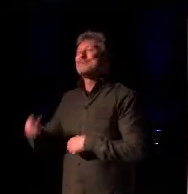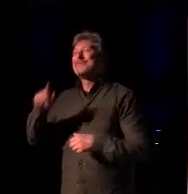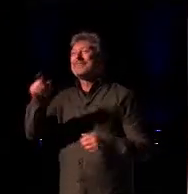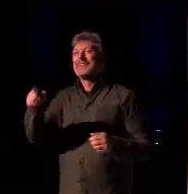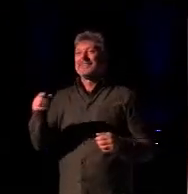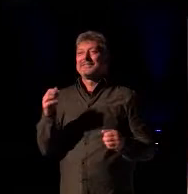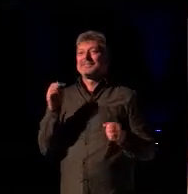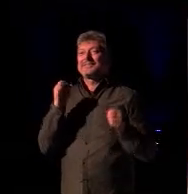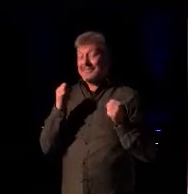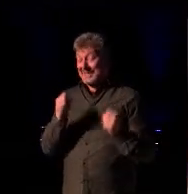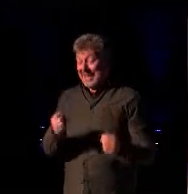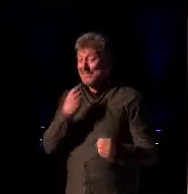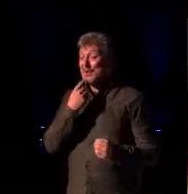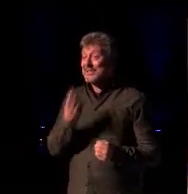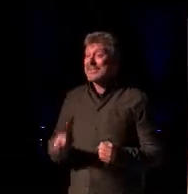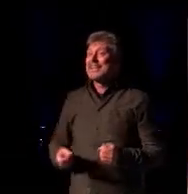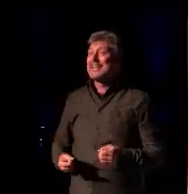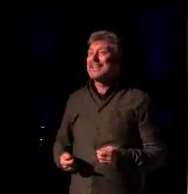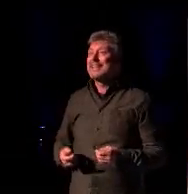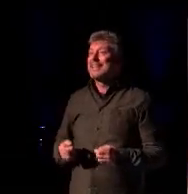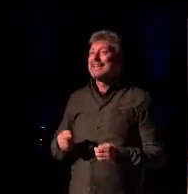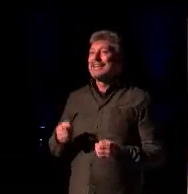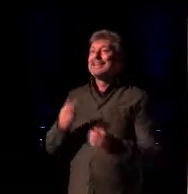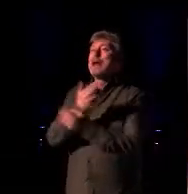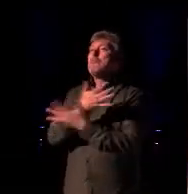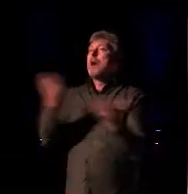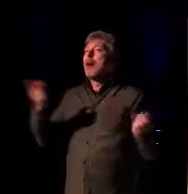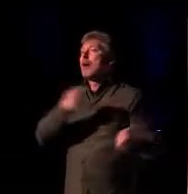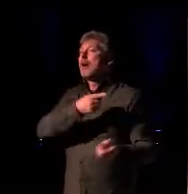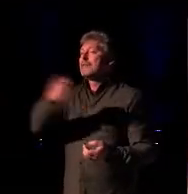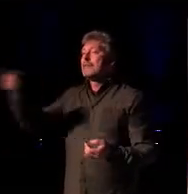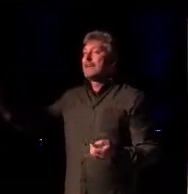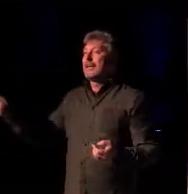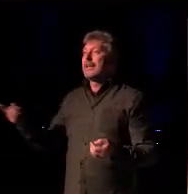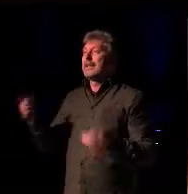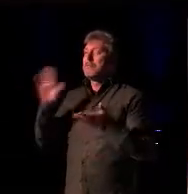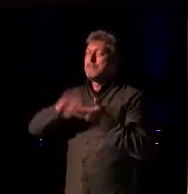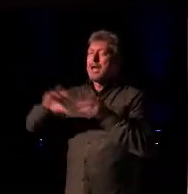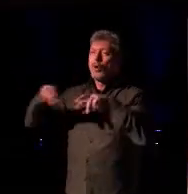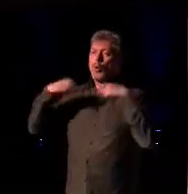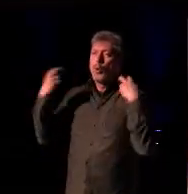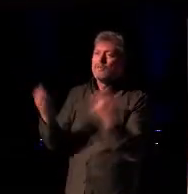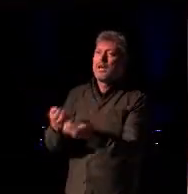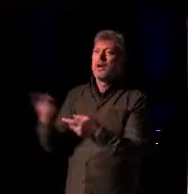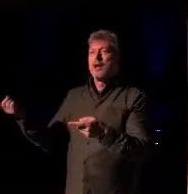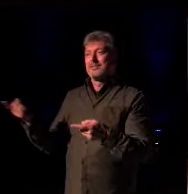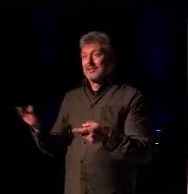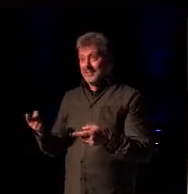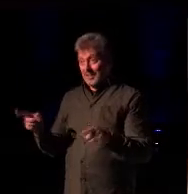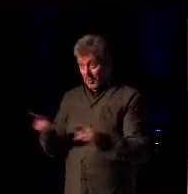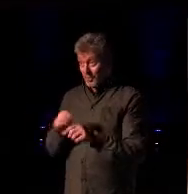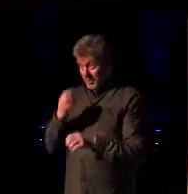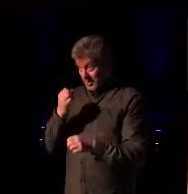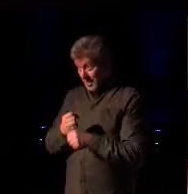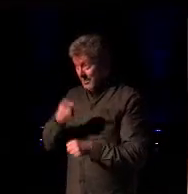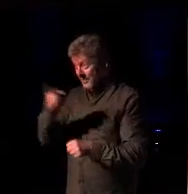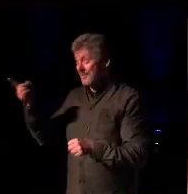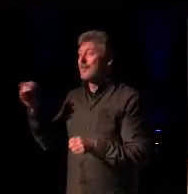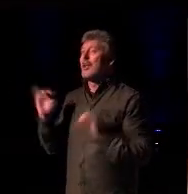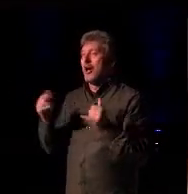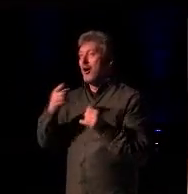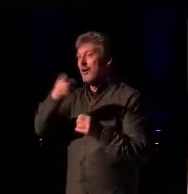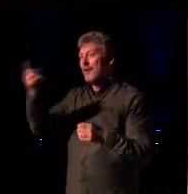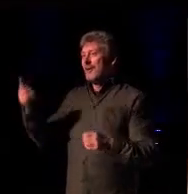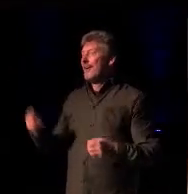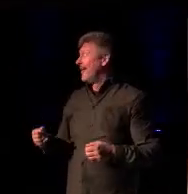Jeg må bare få sagt dette her. Det en god del av dere som ofte på konferanser, seminarer, etc. Ikke det? Noen som kjenner